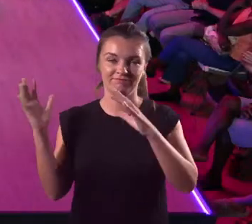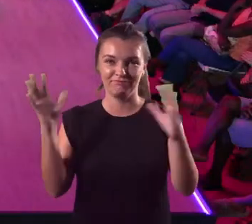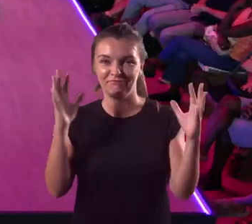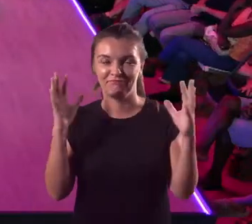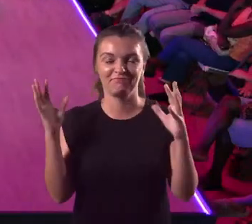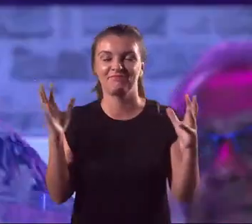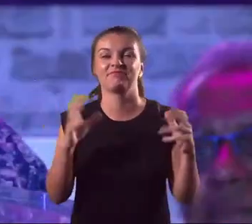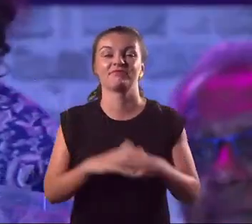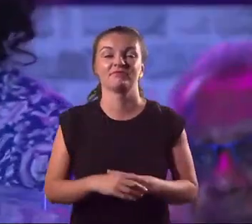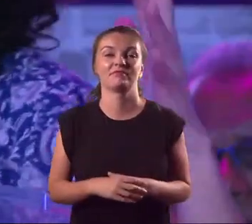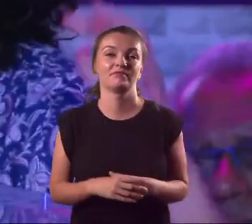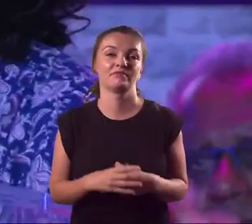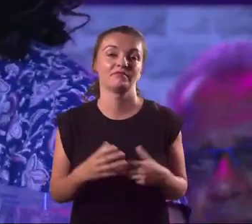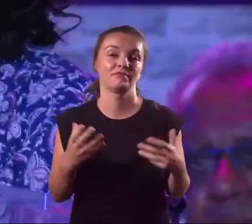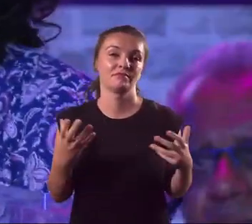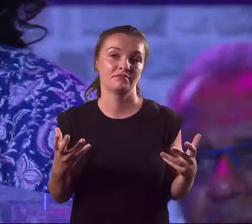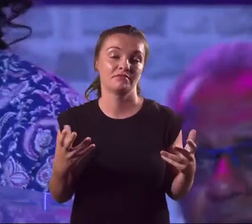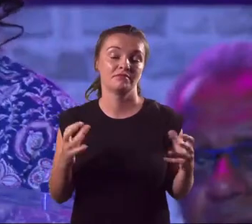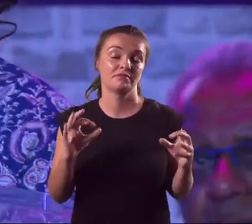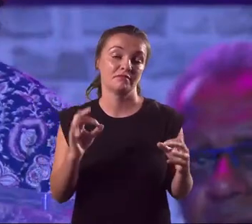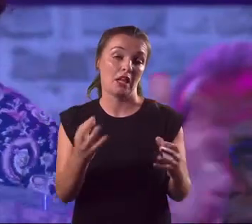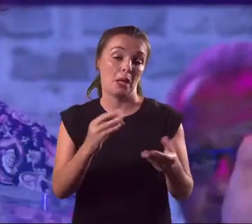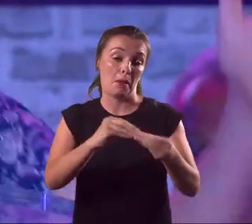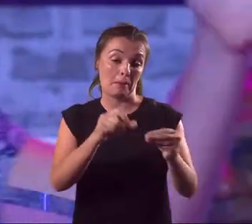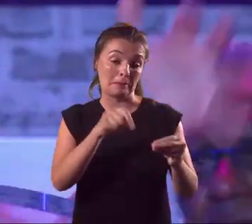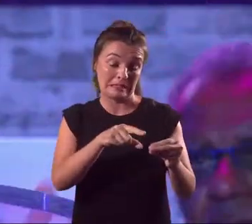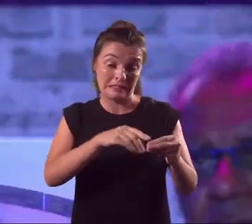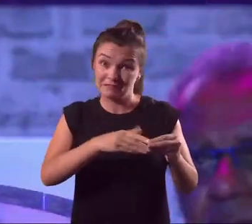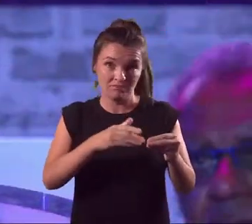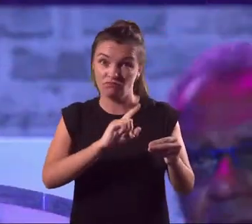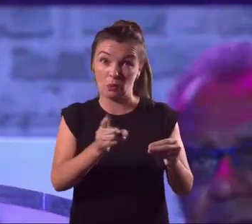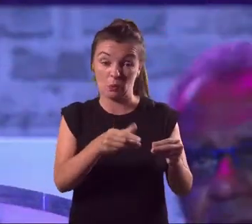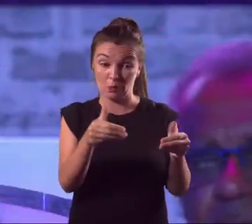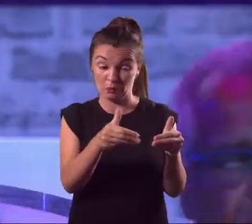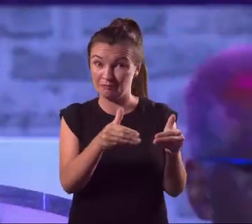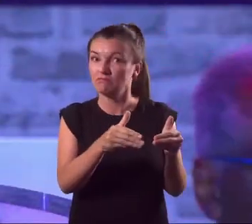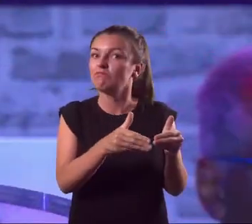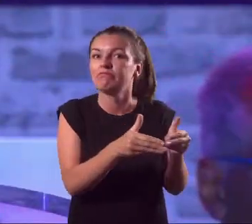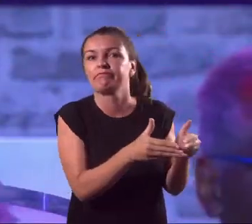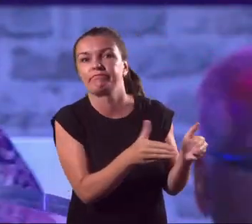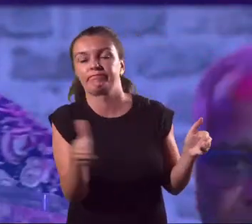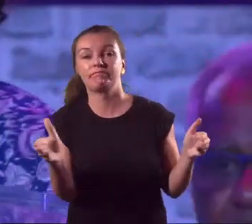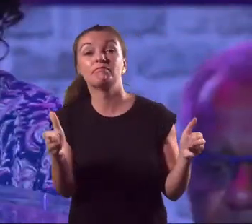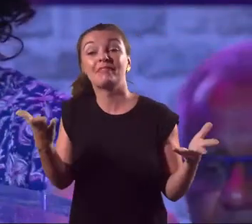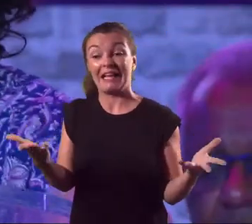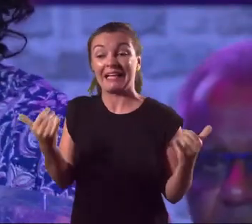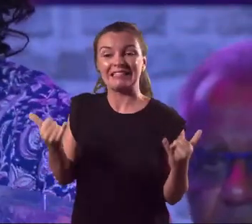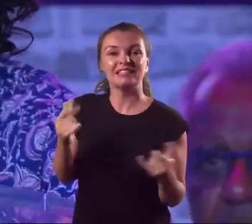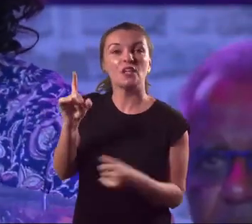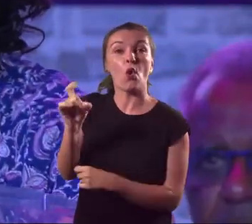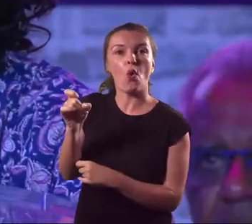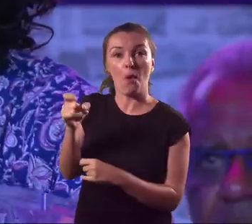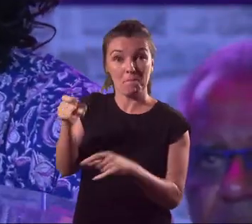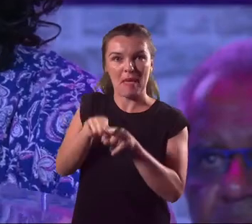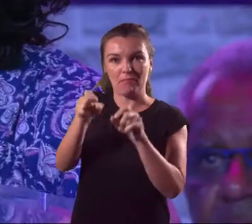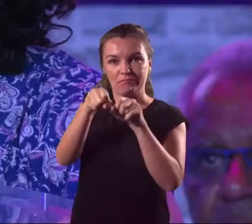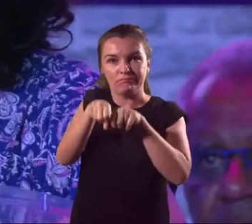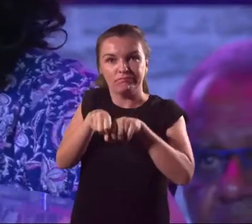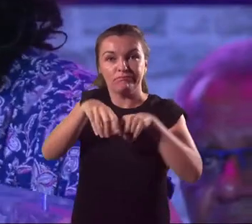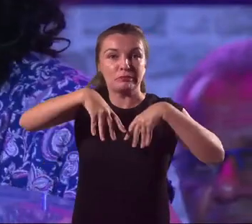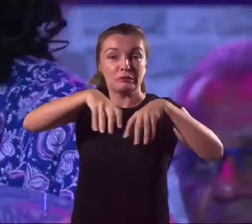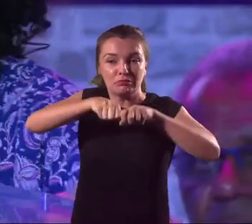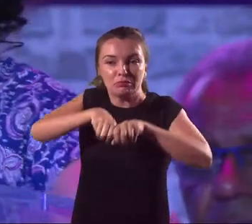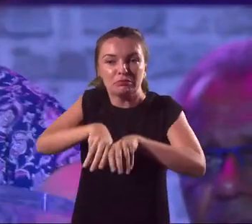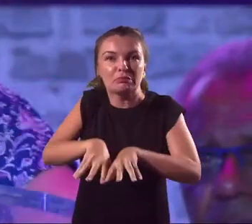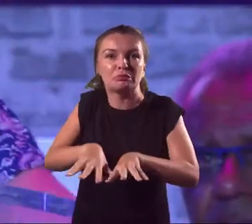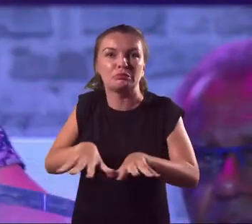Et évidemment, ça pose un problème plus large. Ça pose un problème quand on sait que l'eau ici est contaminée.